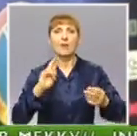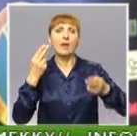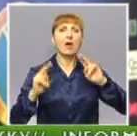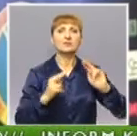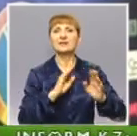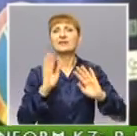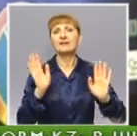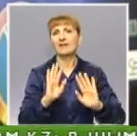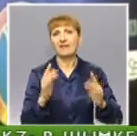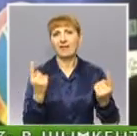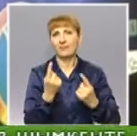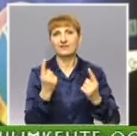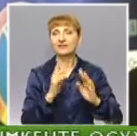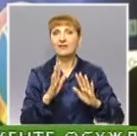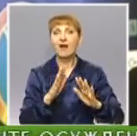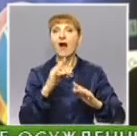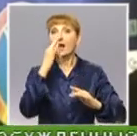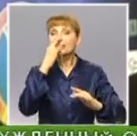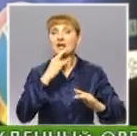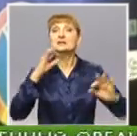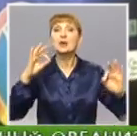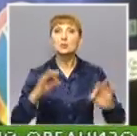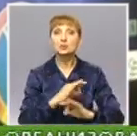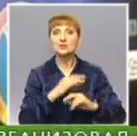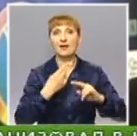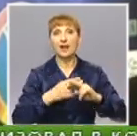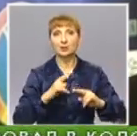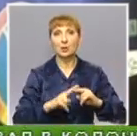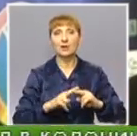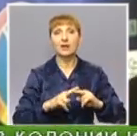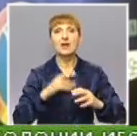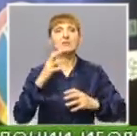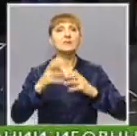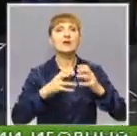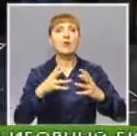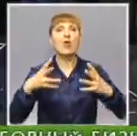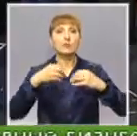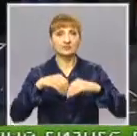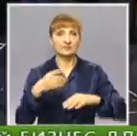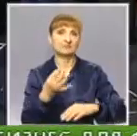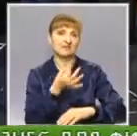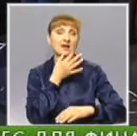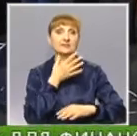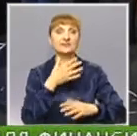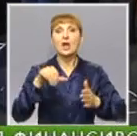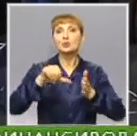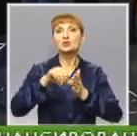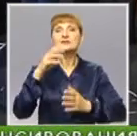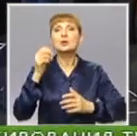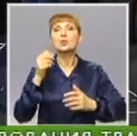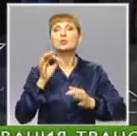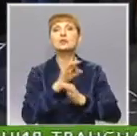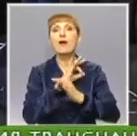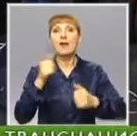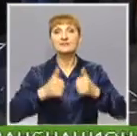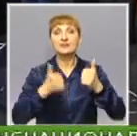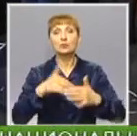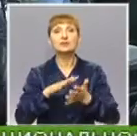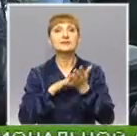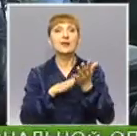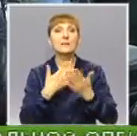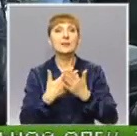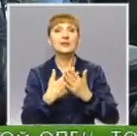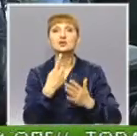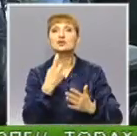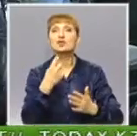да, на тоях, а именно та казахская музыка, которую ну, мировое сообщество примет. На участие в музыкальном состязании подали заявки